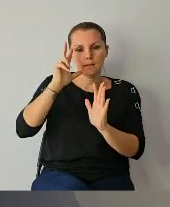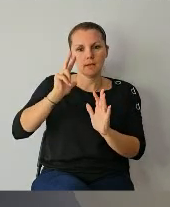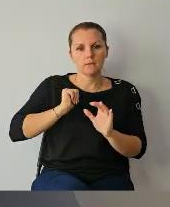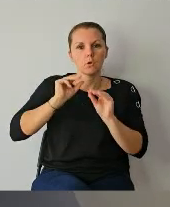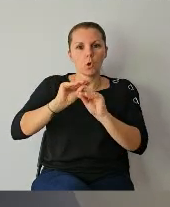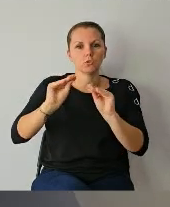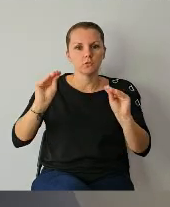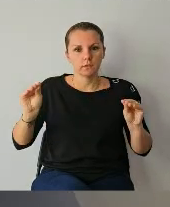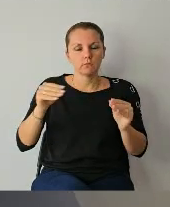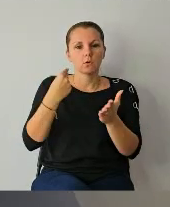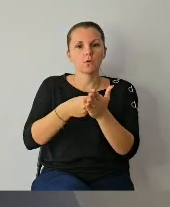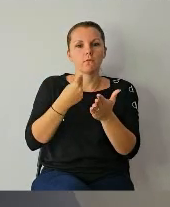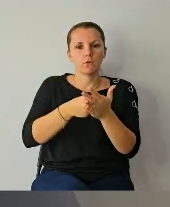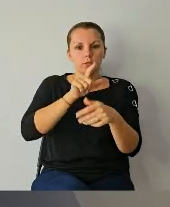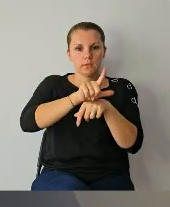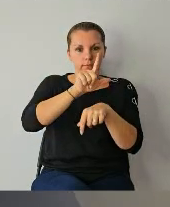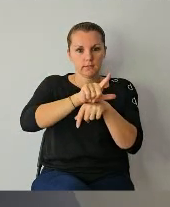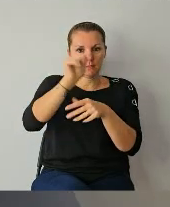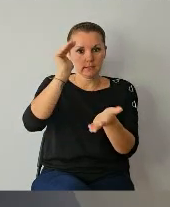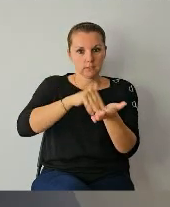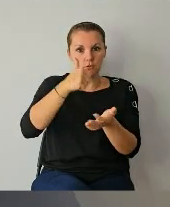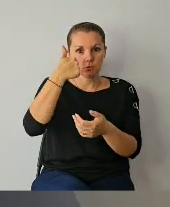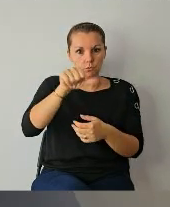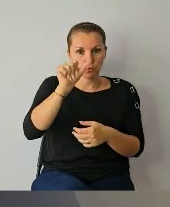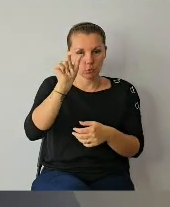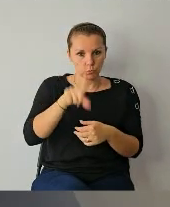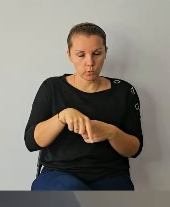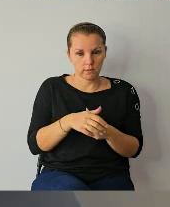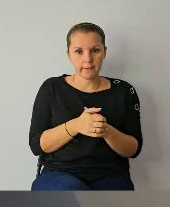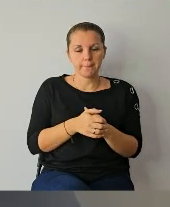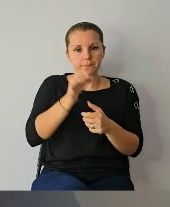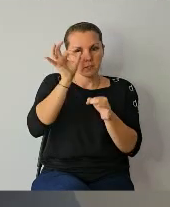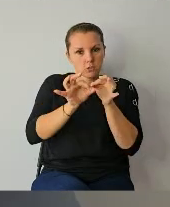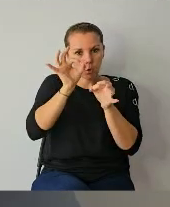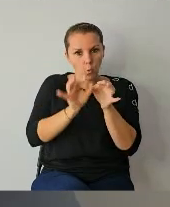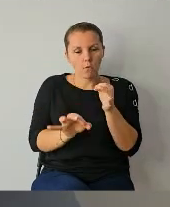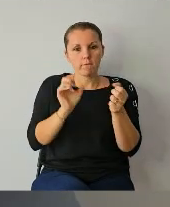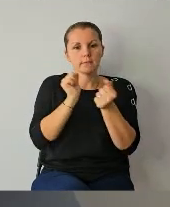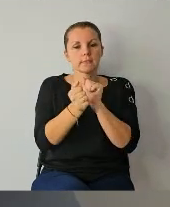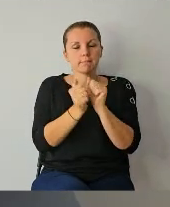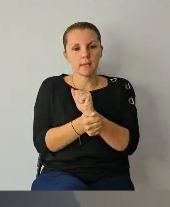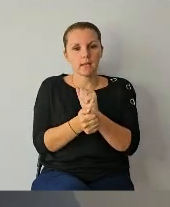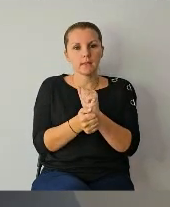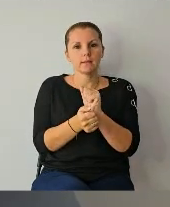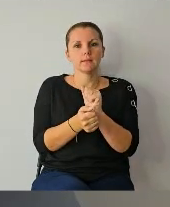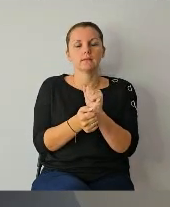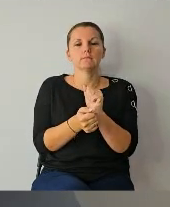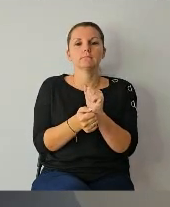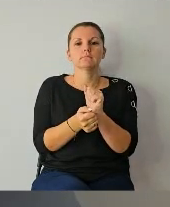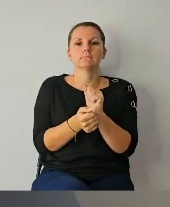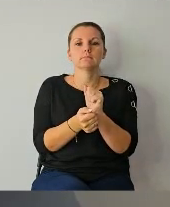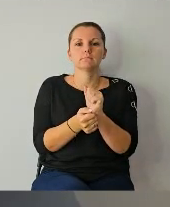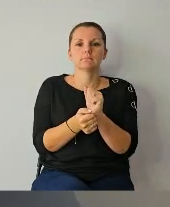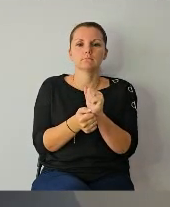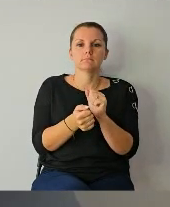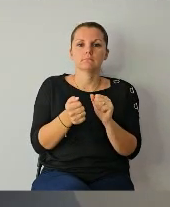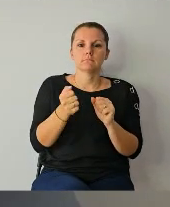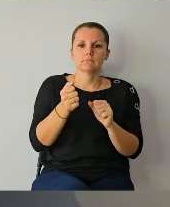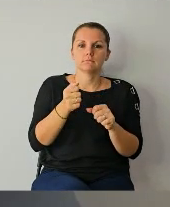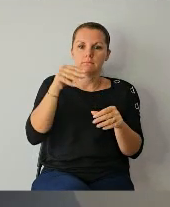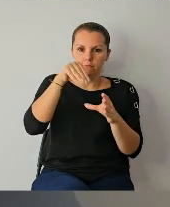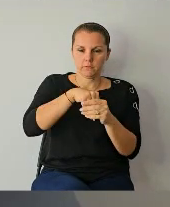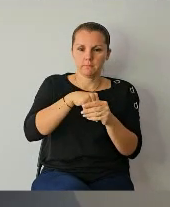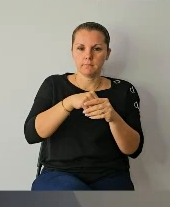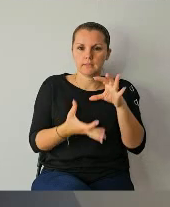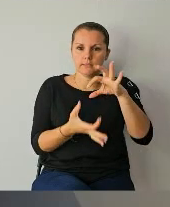kwotę 12 100 złotych. Szczegółowe zmiany w zakresie jednostek